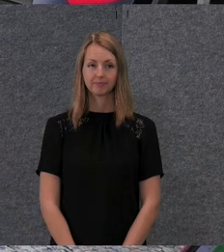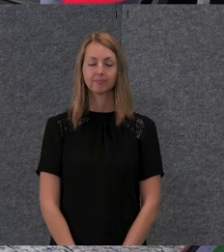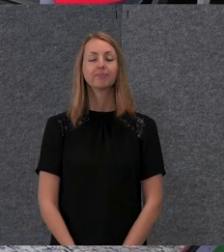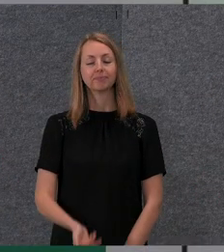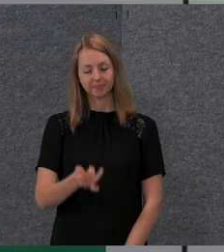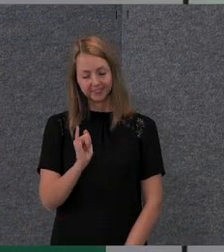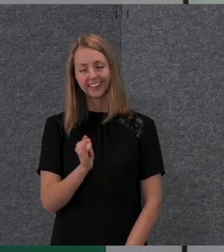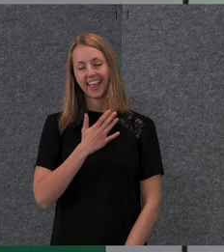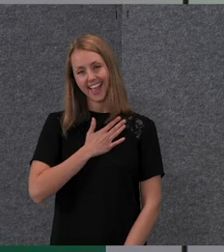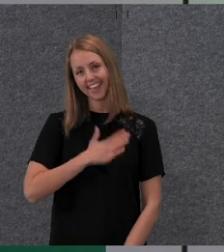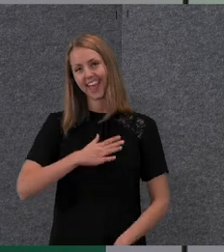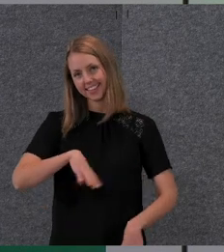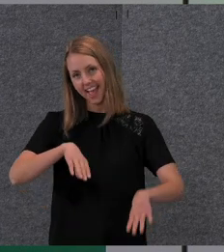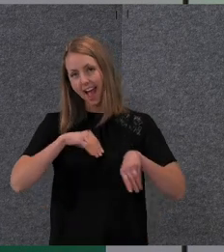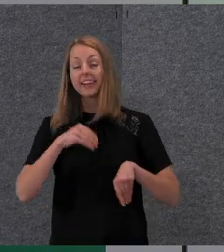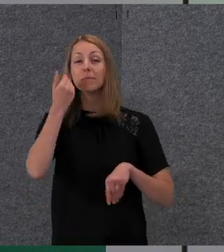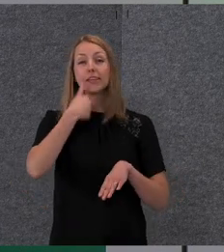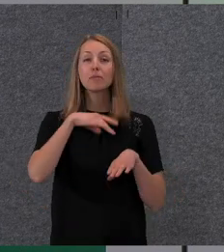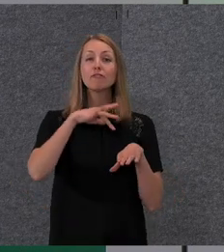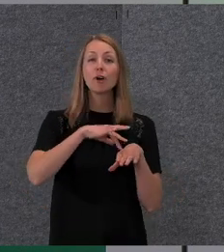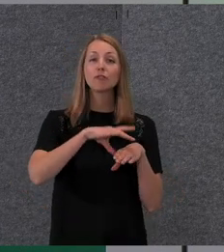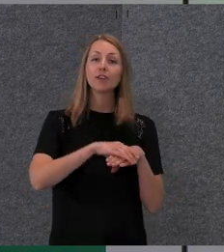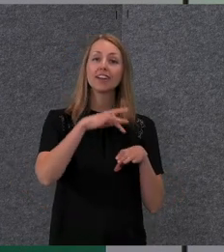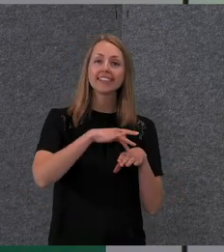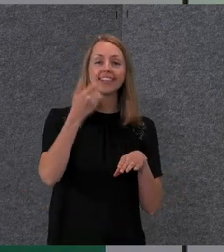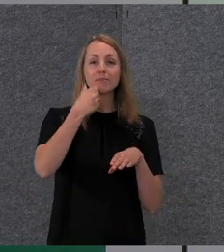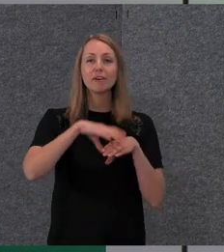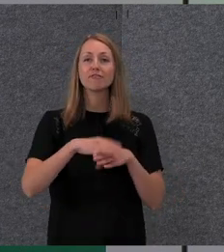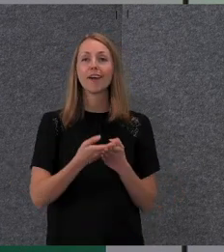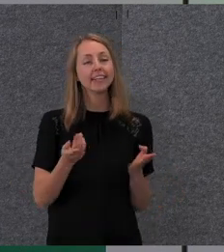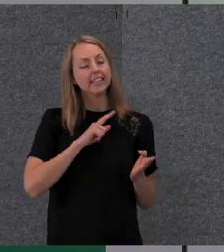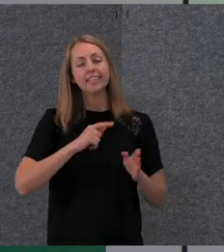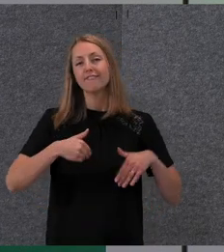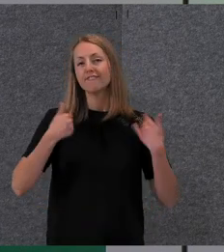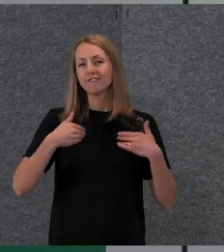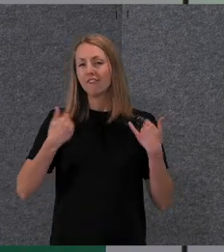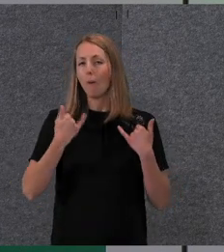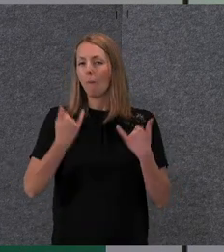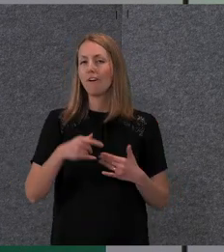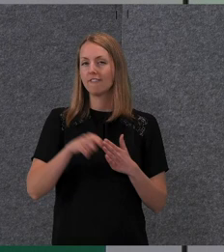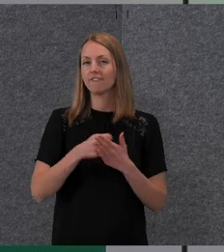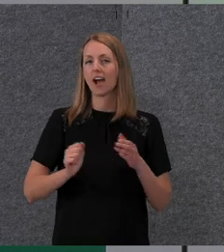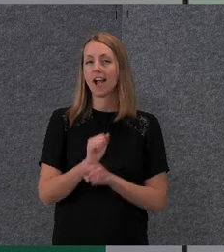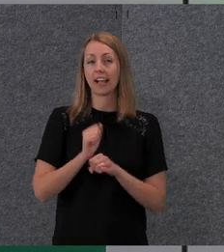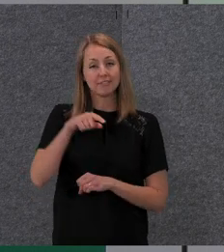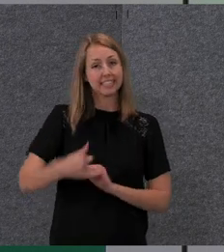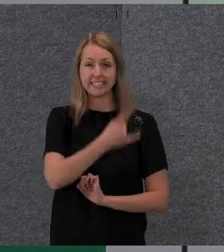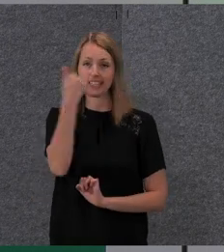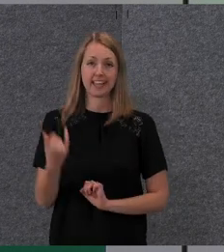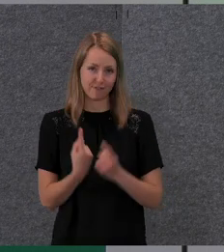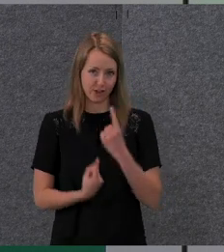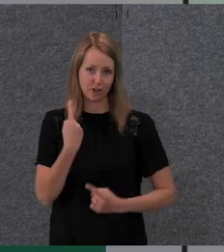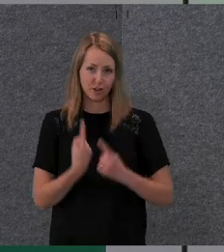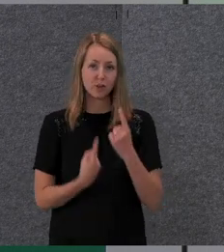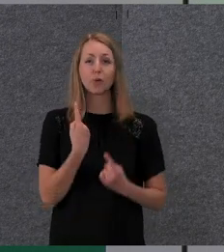Ich nehme die Wahl sehr gerne an und liebe Freundinnen und Freunde, ich freue mich riesig, ich freue mich auf diesen Wahlkampf. Dieses Jahr wird grün, lasst uns eine grüne Welle